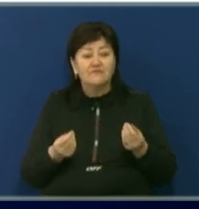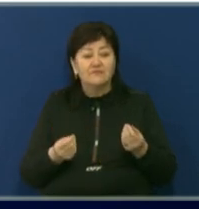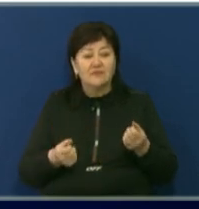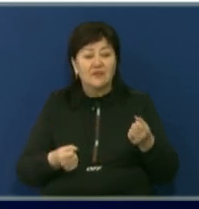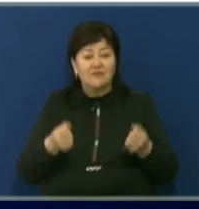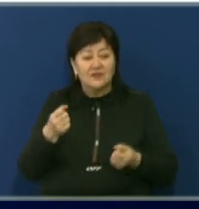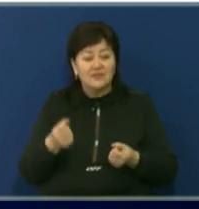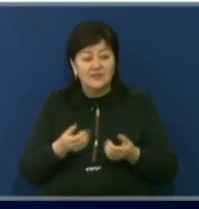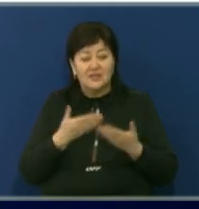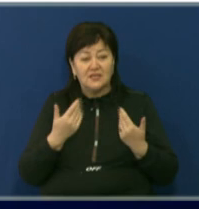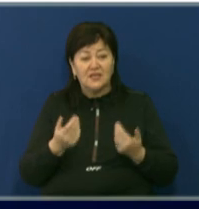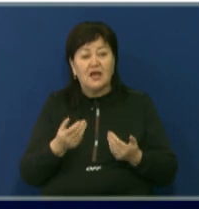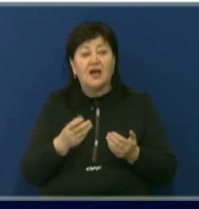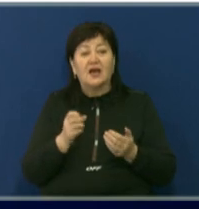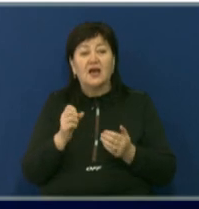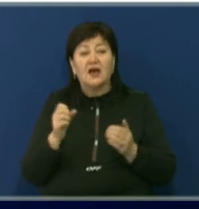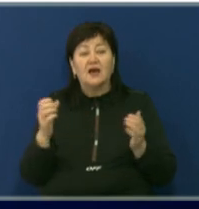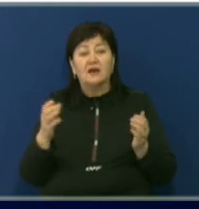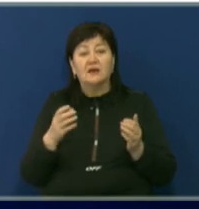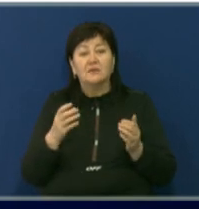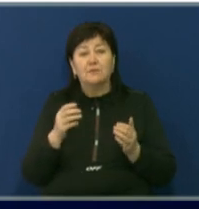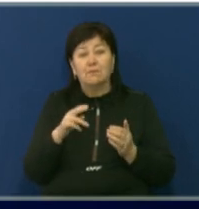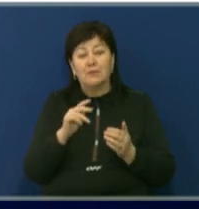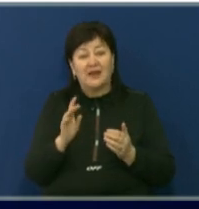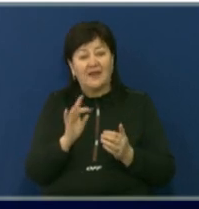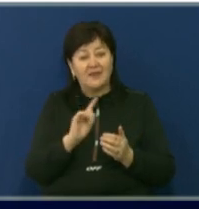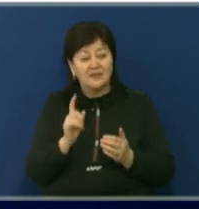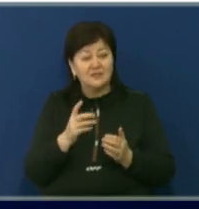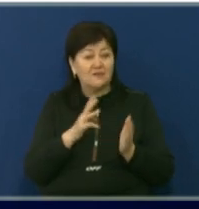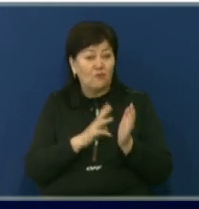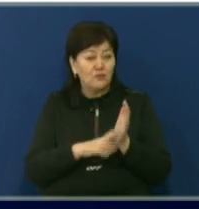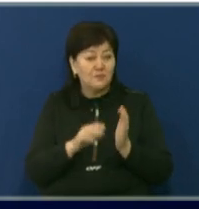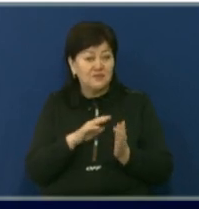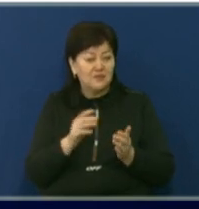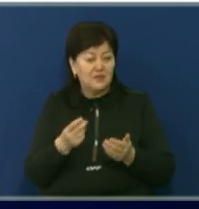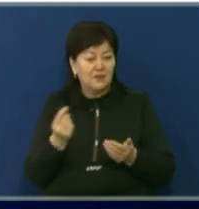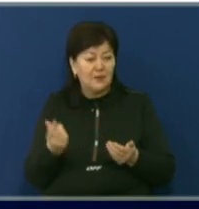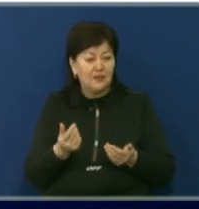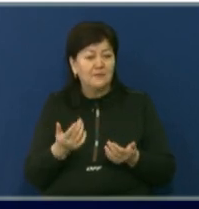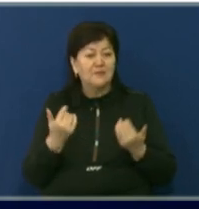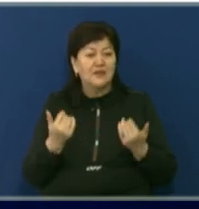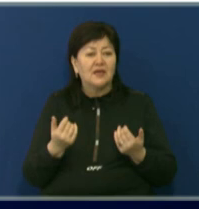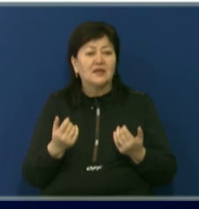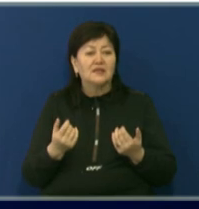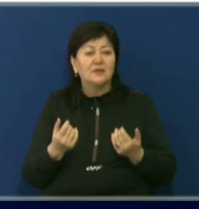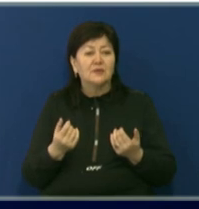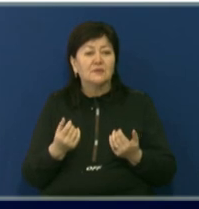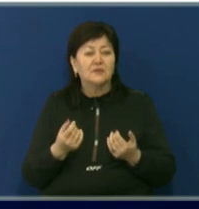80 теңге. Әкімдік оны жоғарылату туралы өтініш бердік, оны құптамады. Біздің болжамдық есептеулеріміз бойынша жол жүру